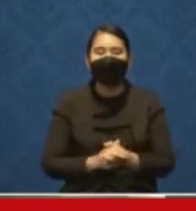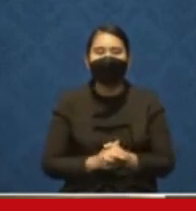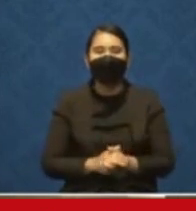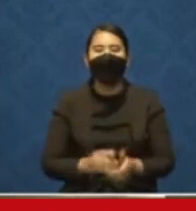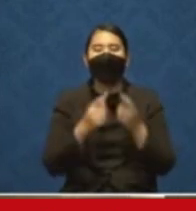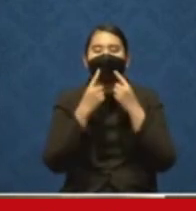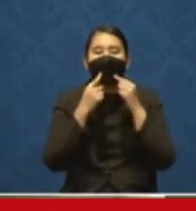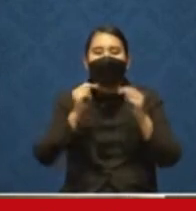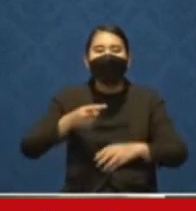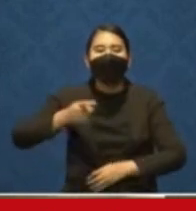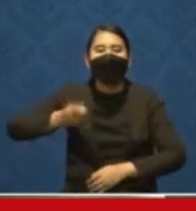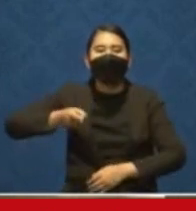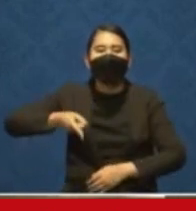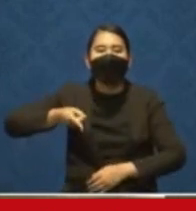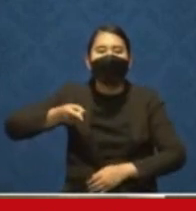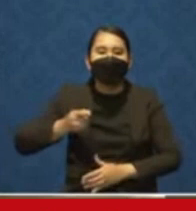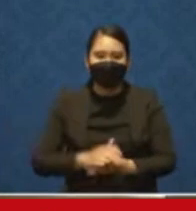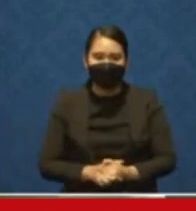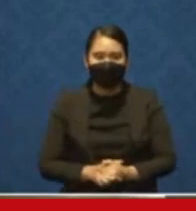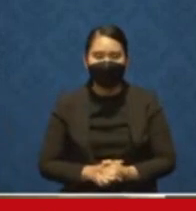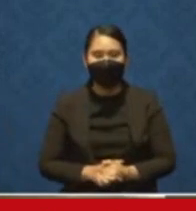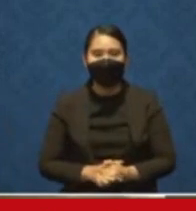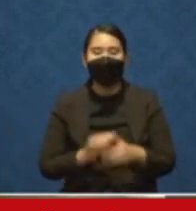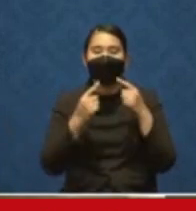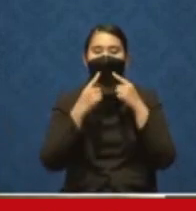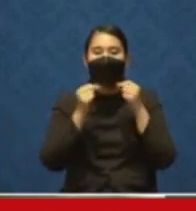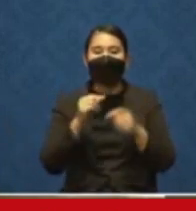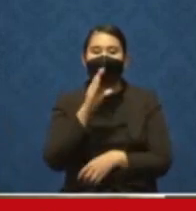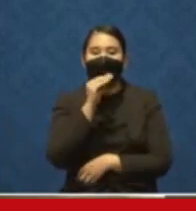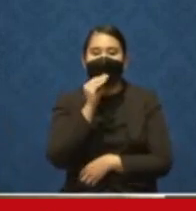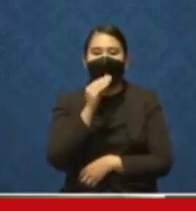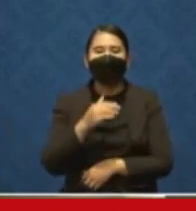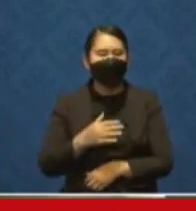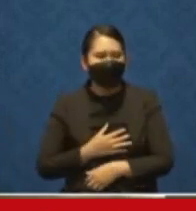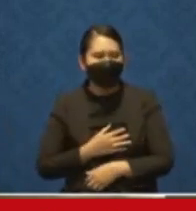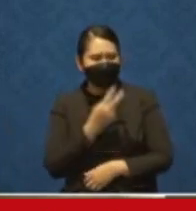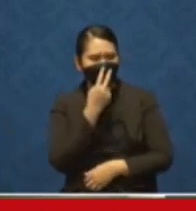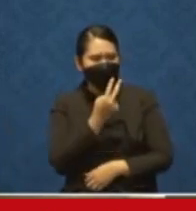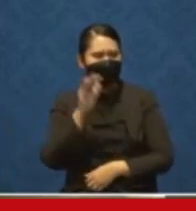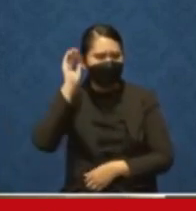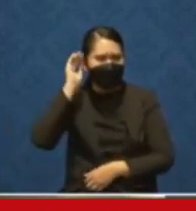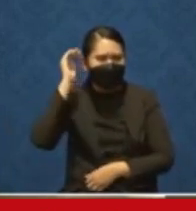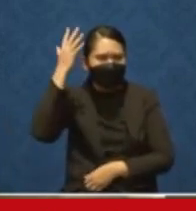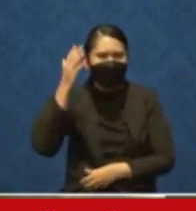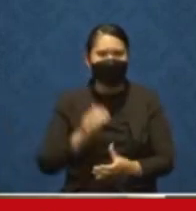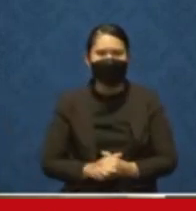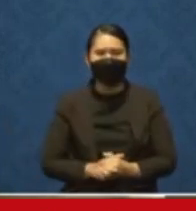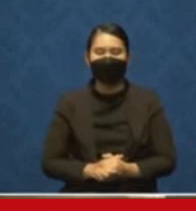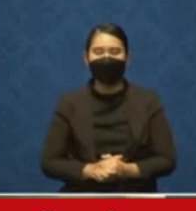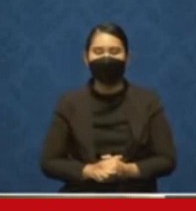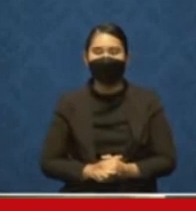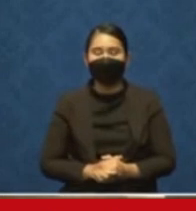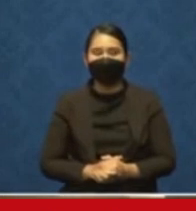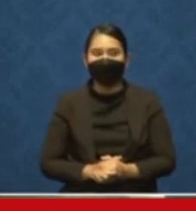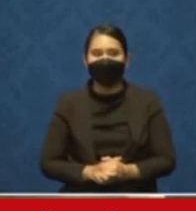นี้ท่านซื้อแล้วดูตั้มตอบตอนเดินมาตอบก็ตอบตามสูตรการเสียง